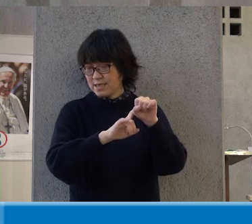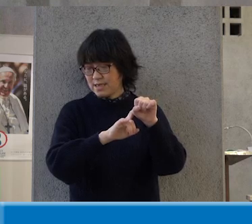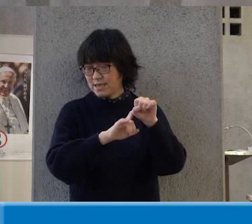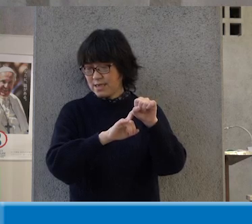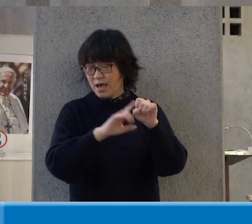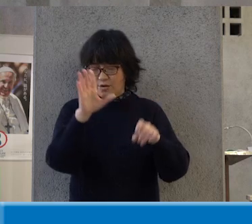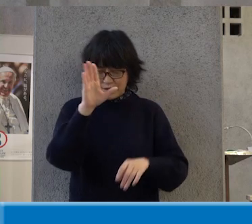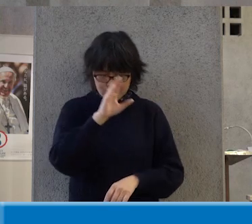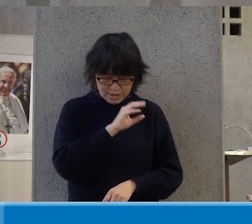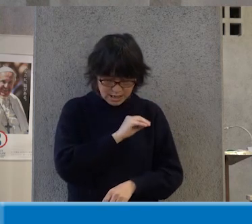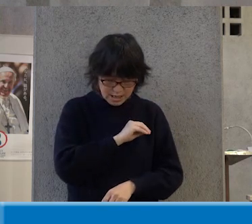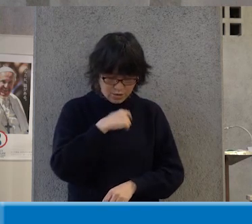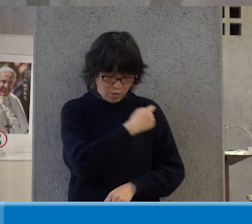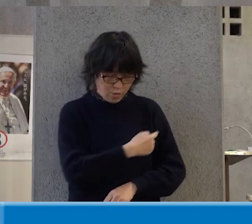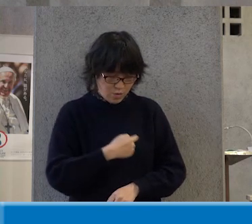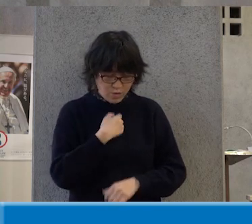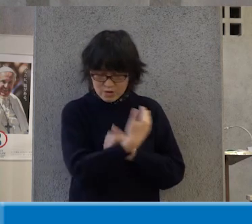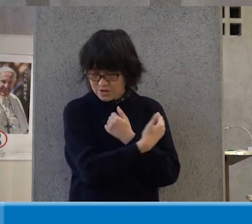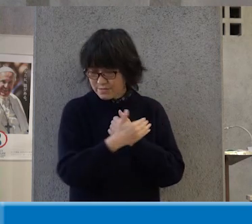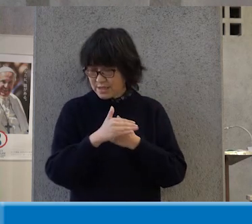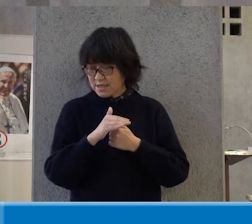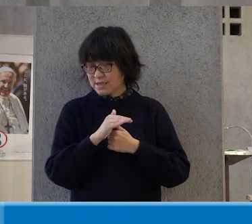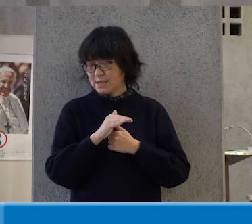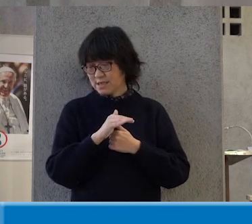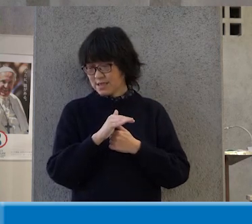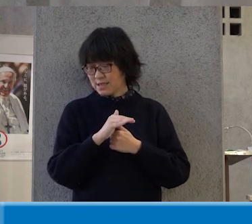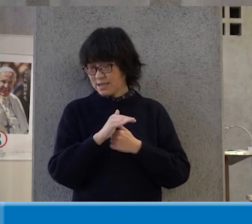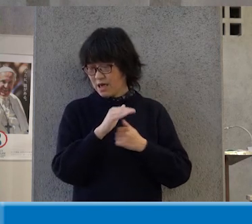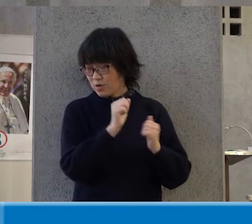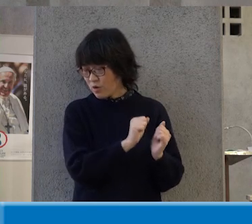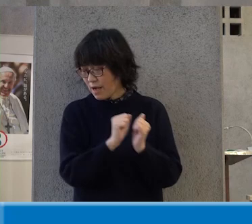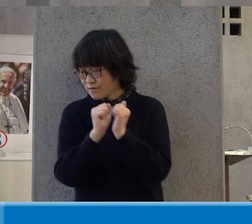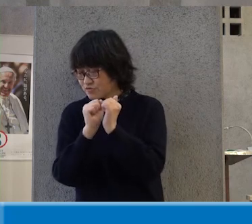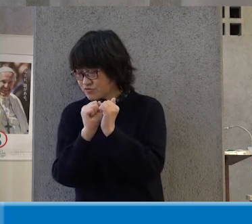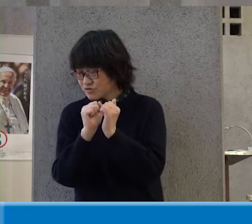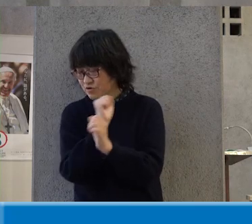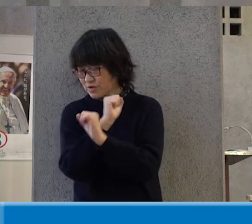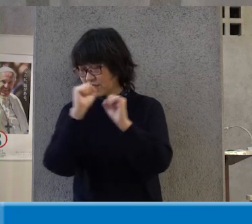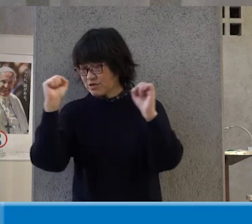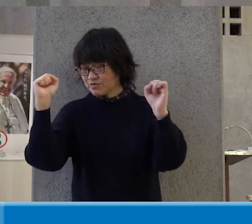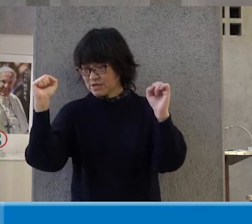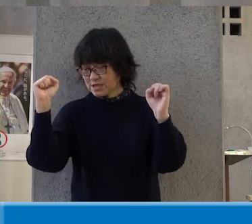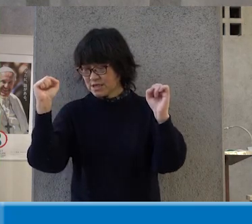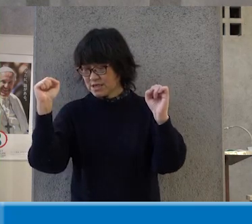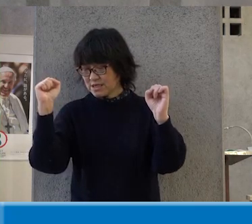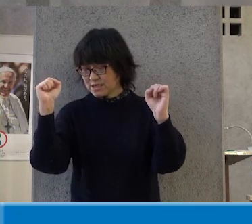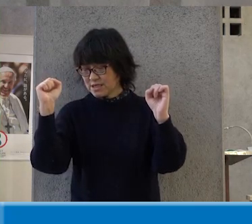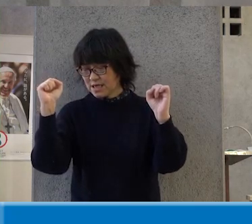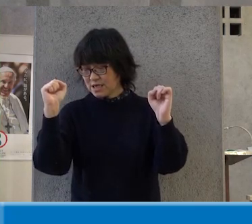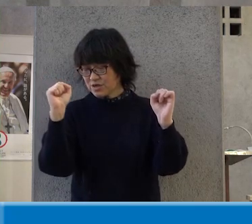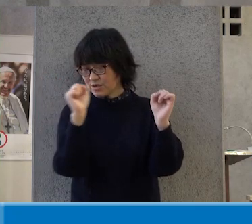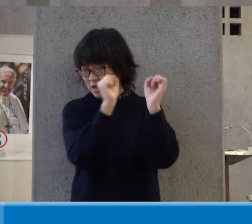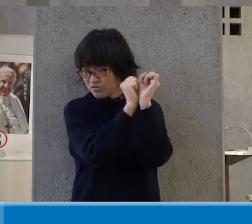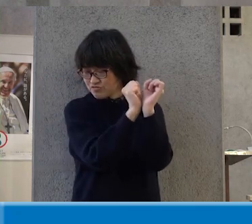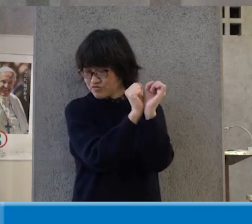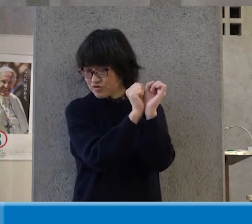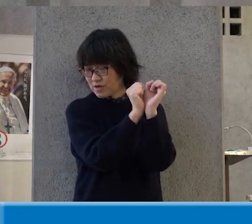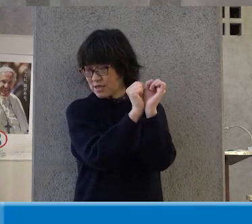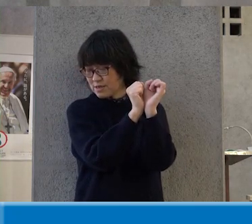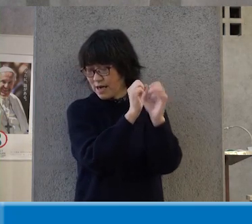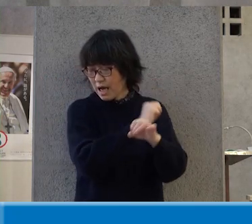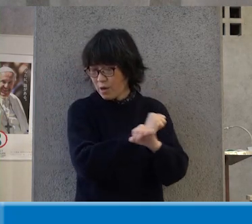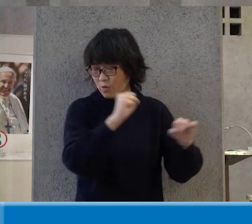打ち砕かれた心を包み、囚われる子には自由を、つながれている人